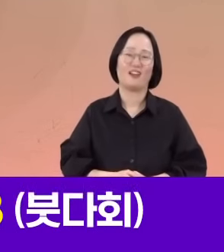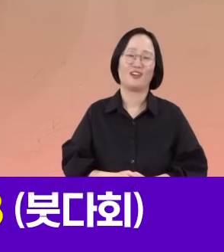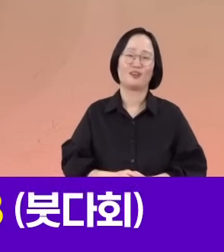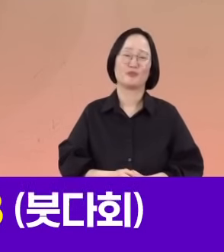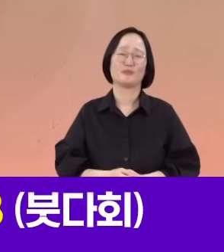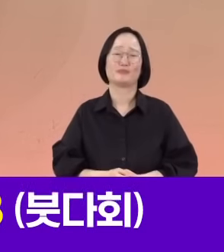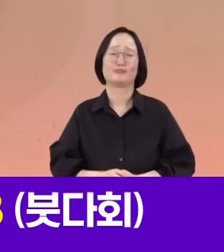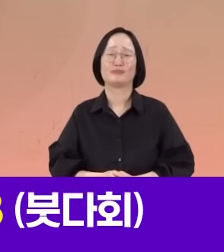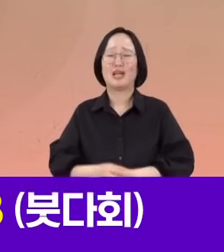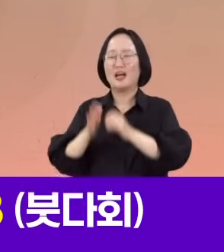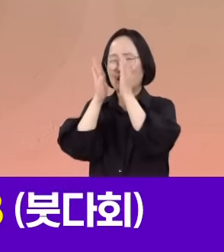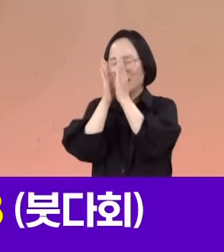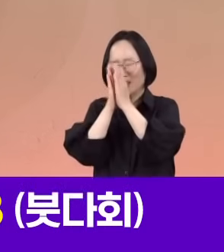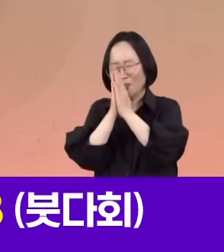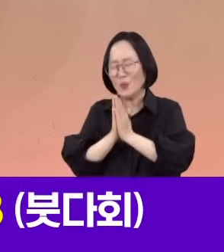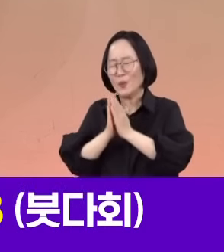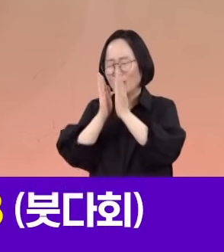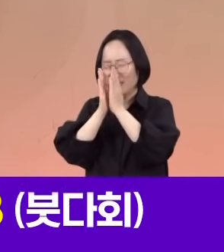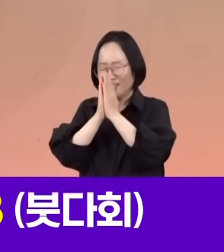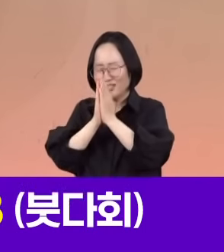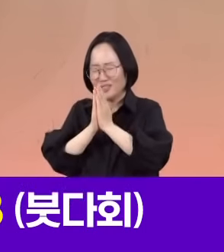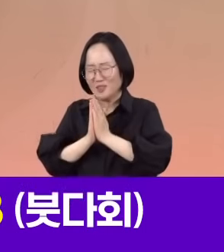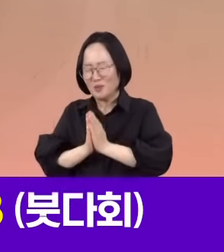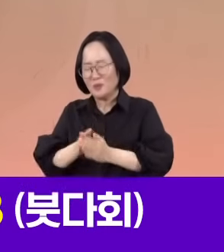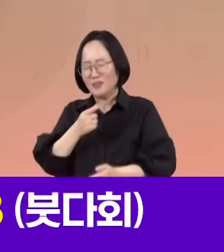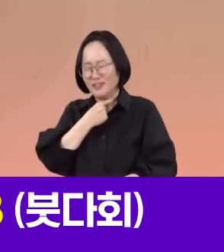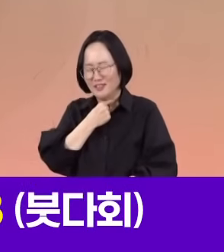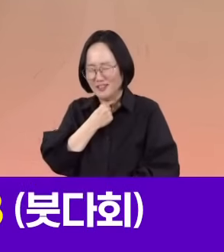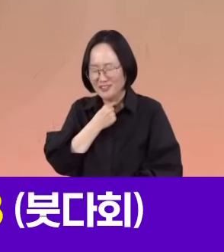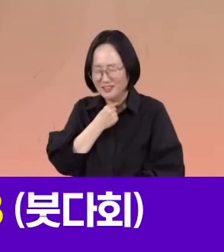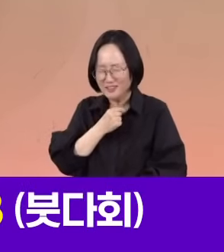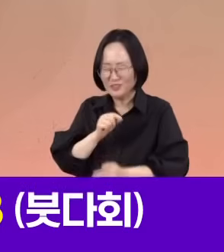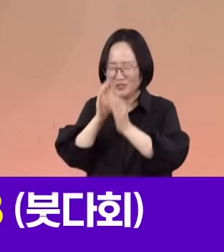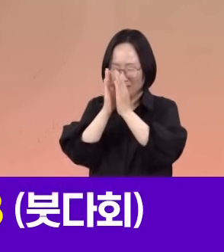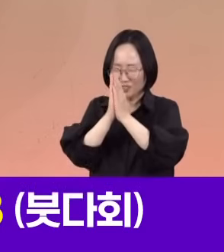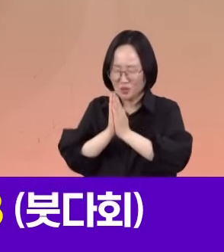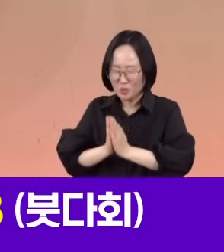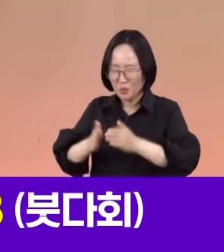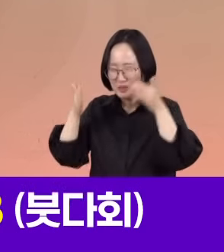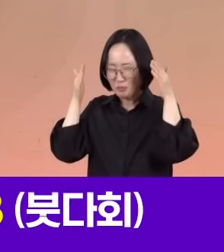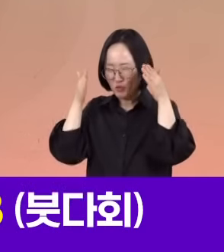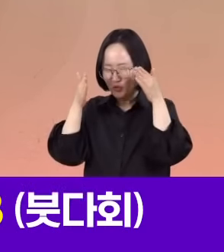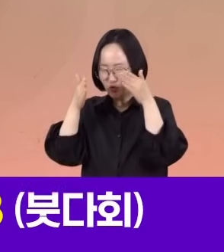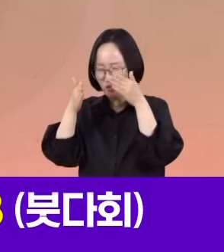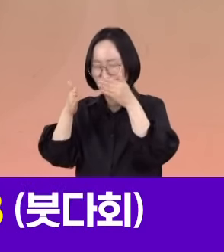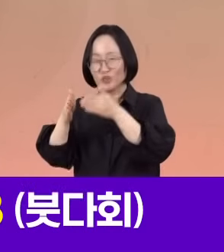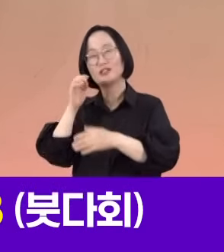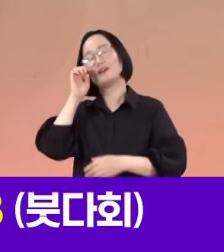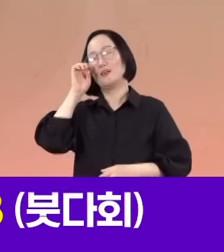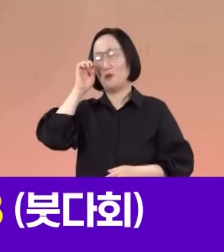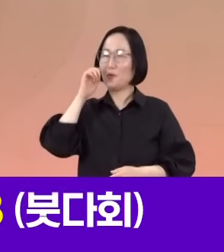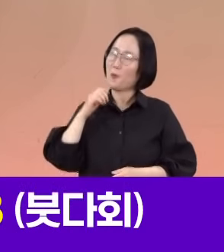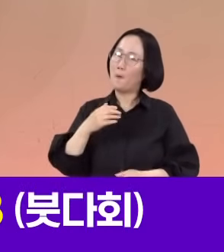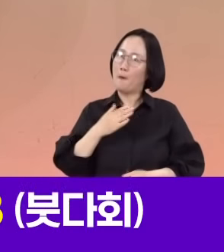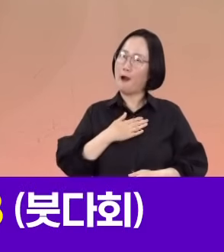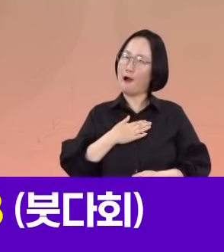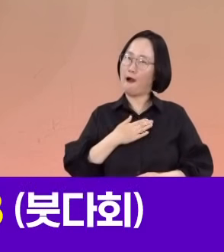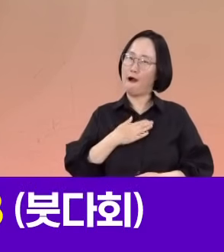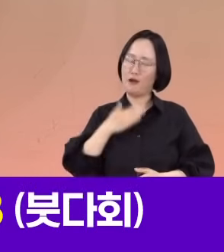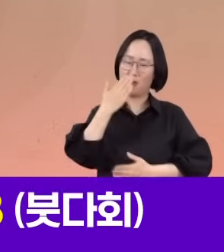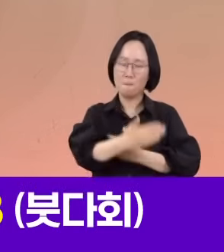생각하냐면 너무 기도가 간절하고 집중이 잘되니까 얼마나 간절했어요 야 내가 나중에